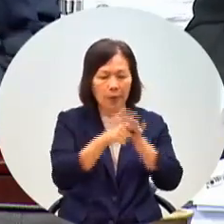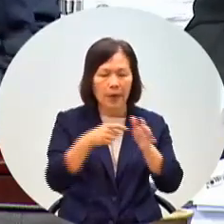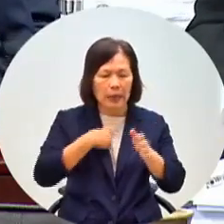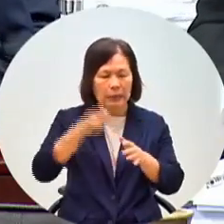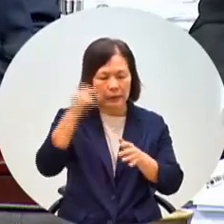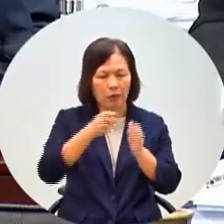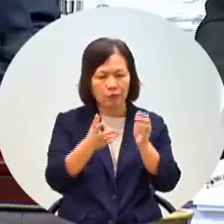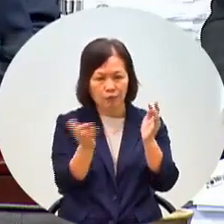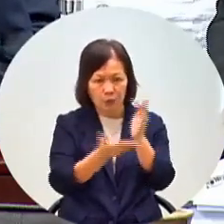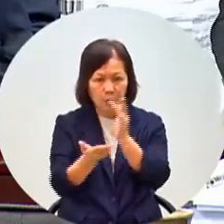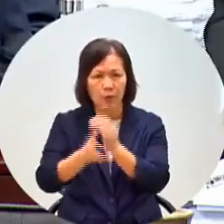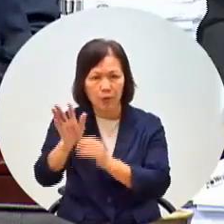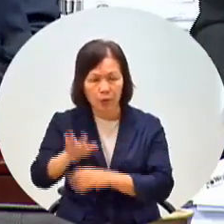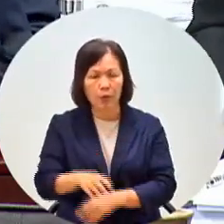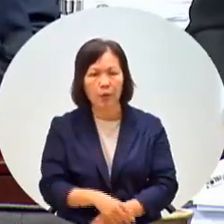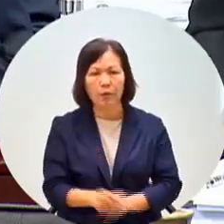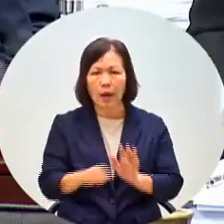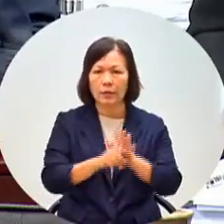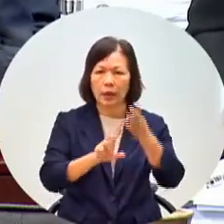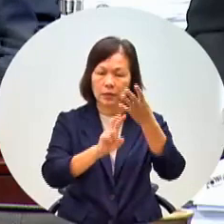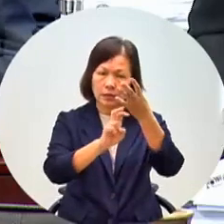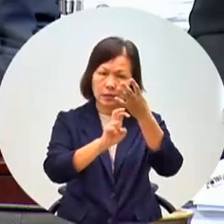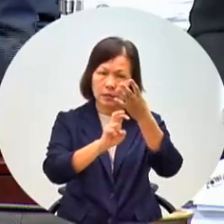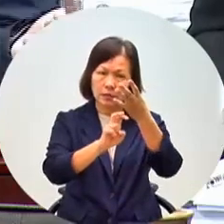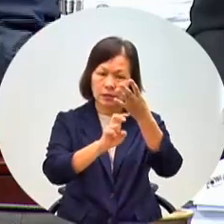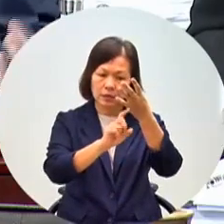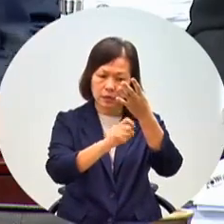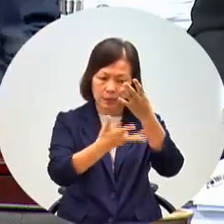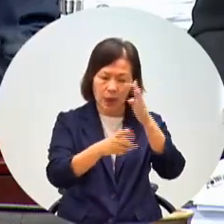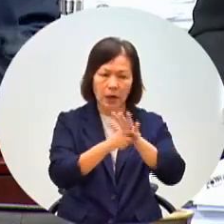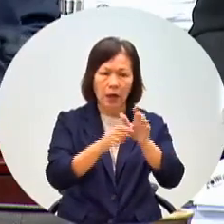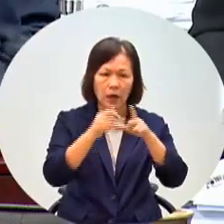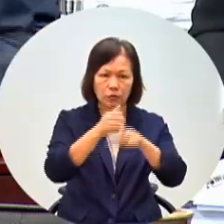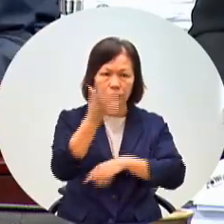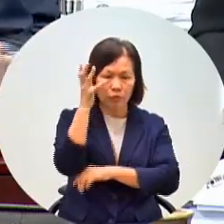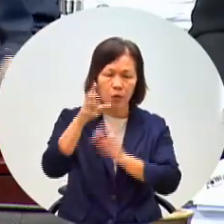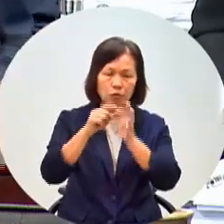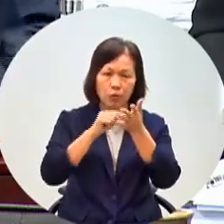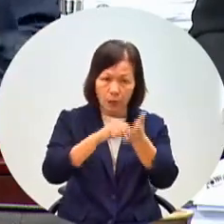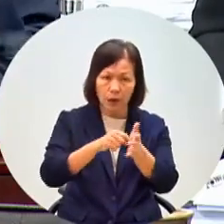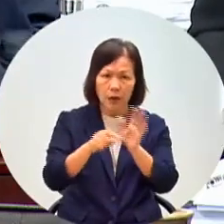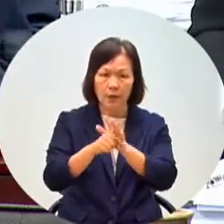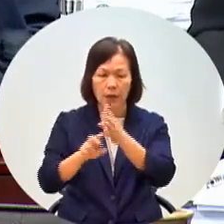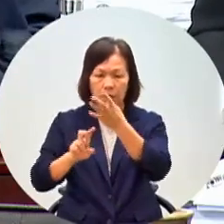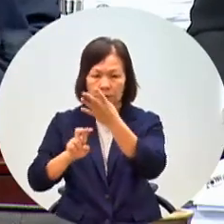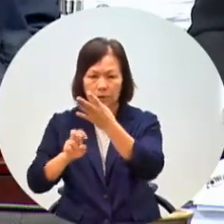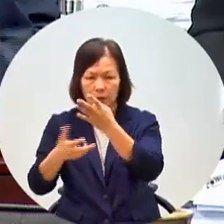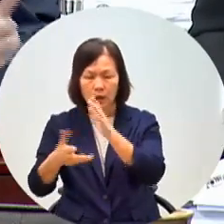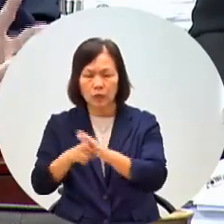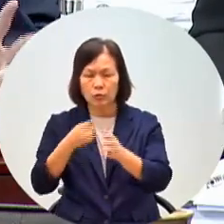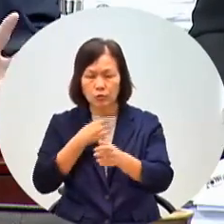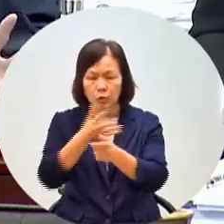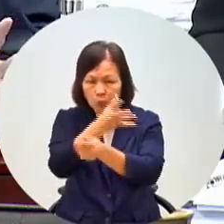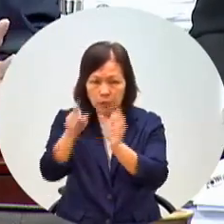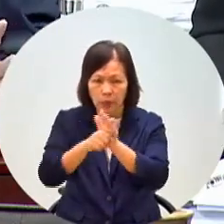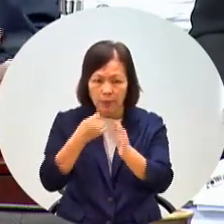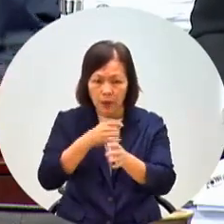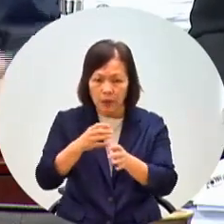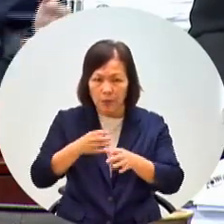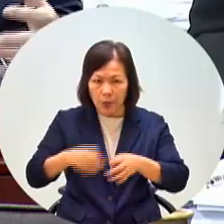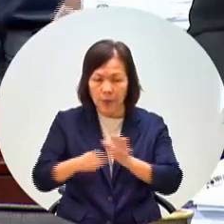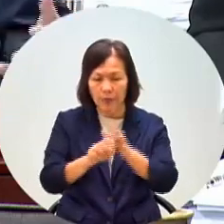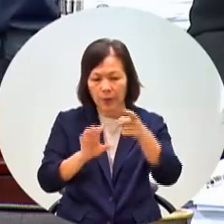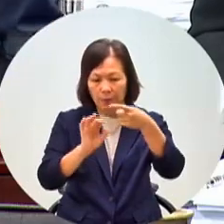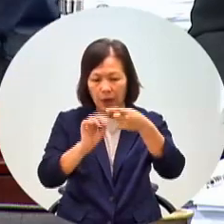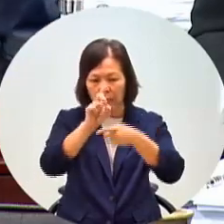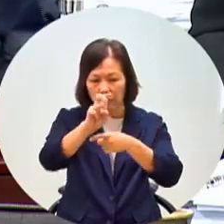啦。啊，所以你4月21、4月18公诉报，4月21，咱就去做灾情确认。啊，伊无超过20%啦，因为